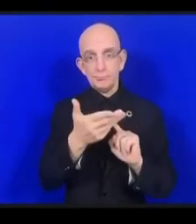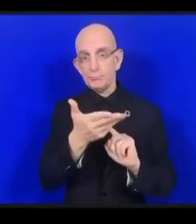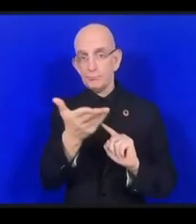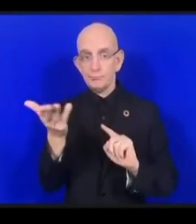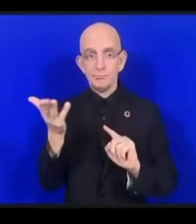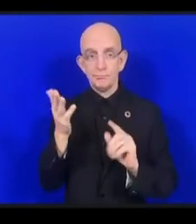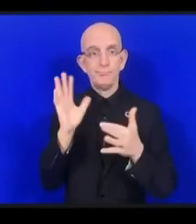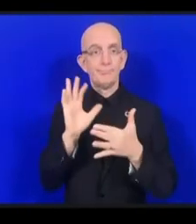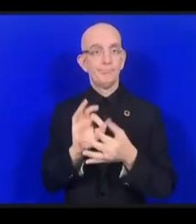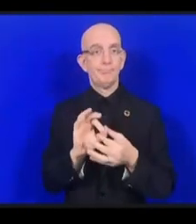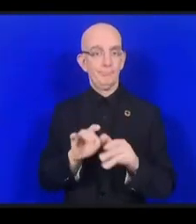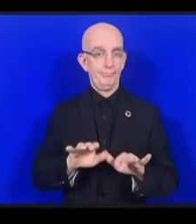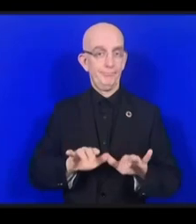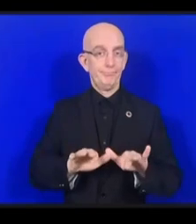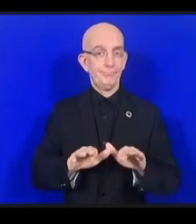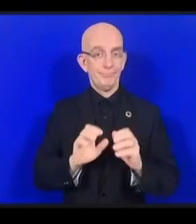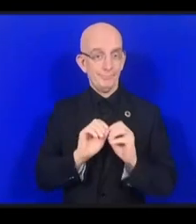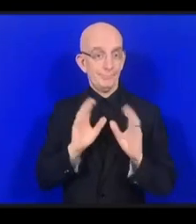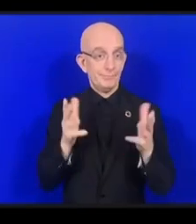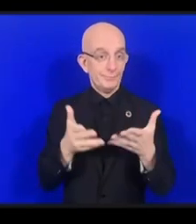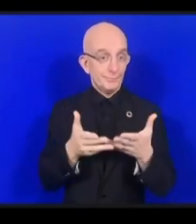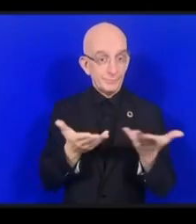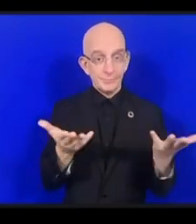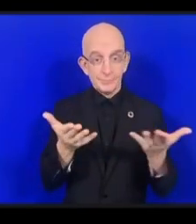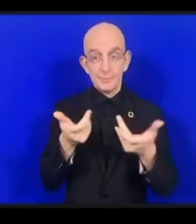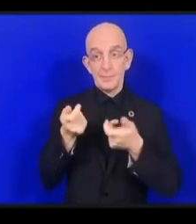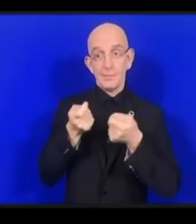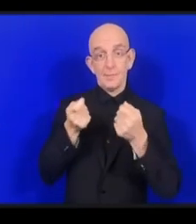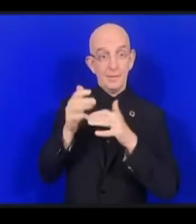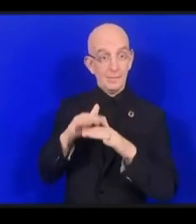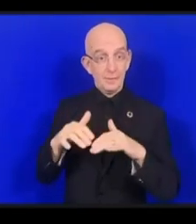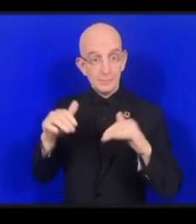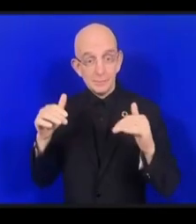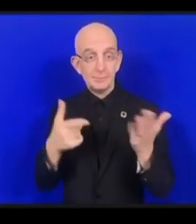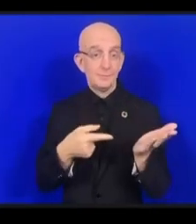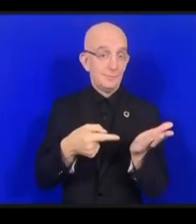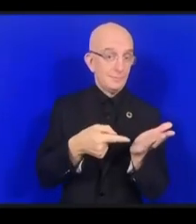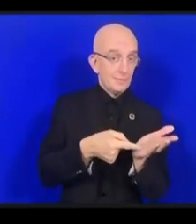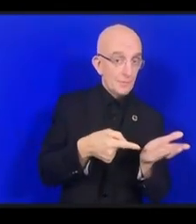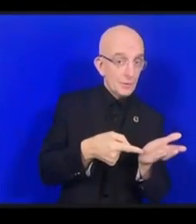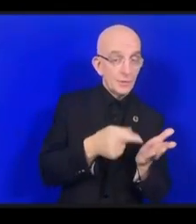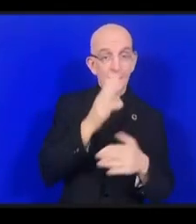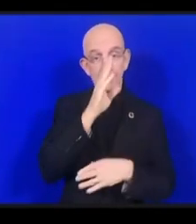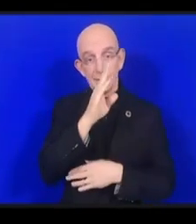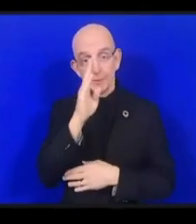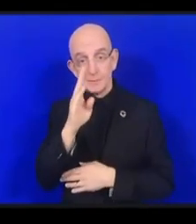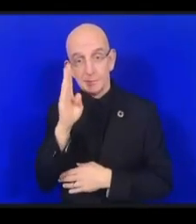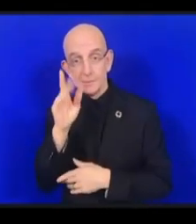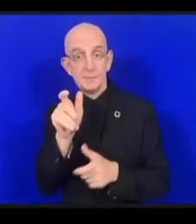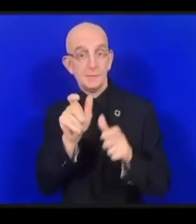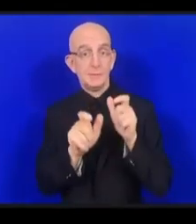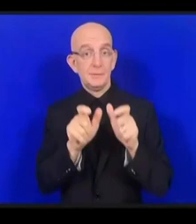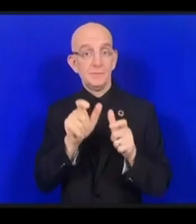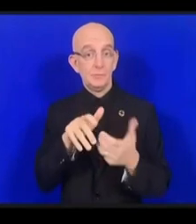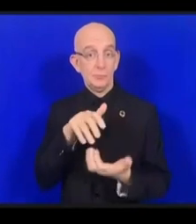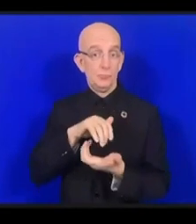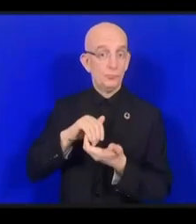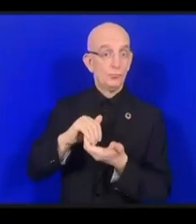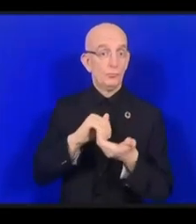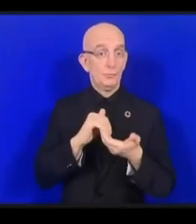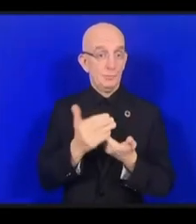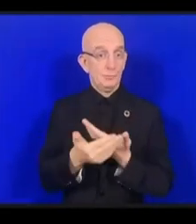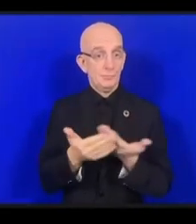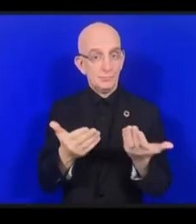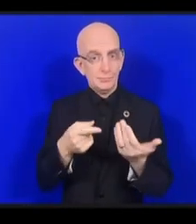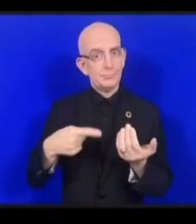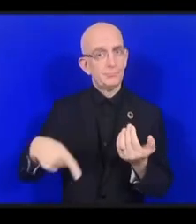ットガバナンスフォーラム京都2023年が盛況裏のうちに